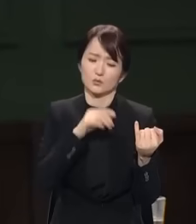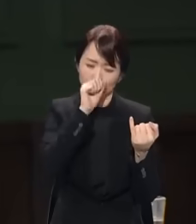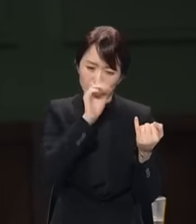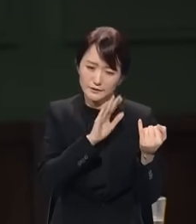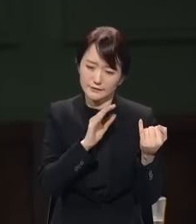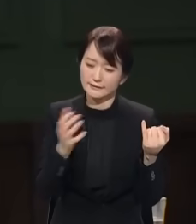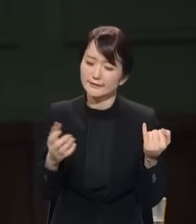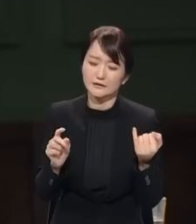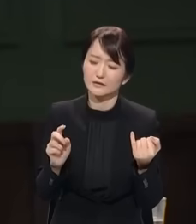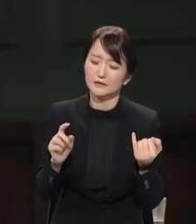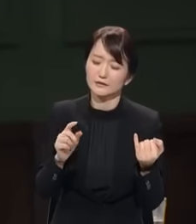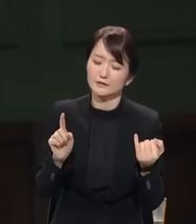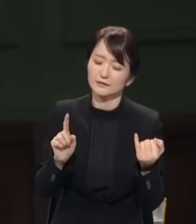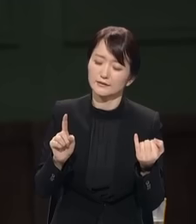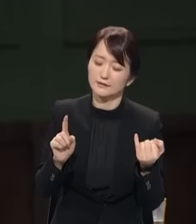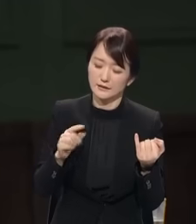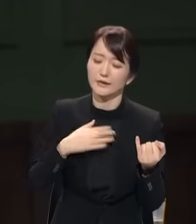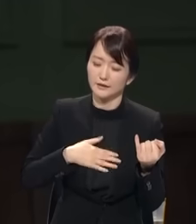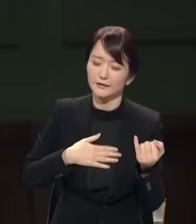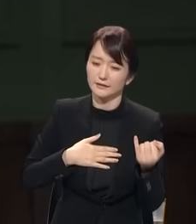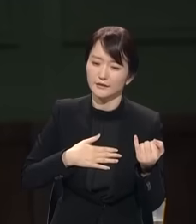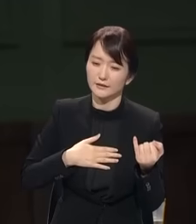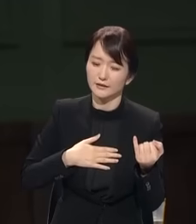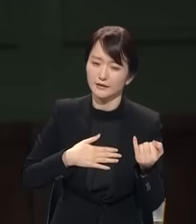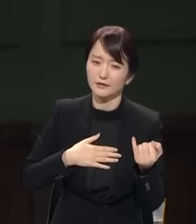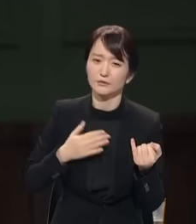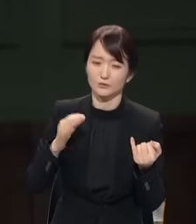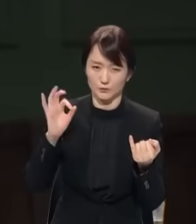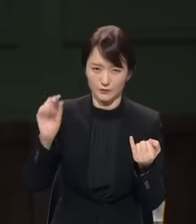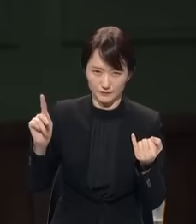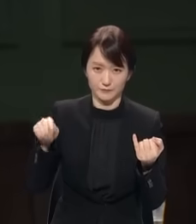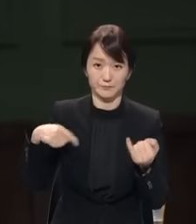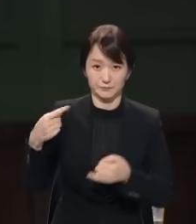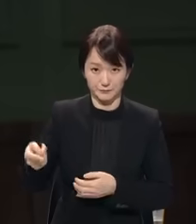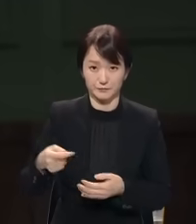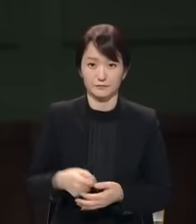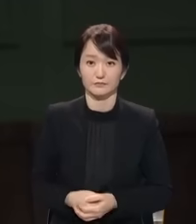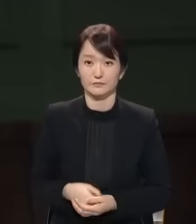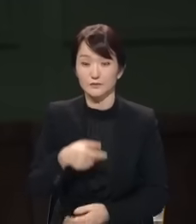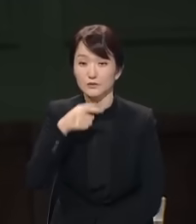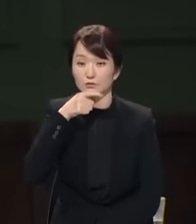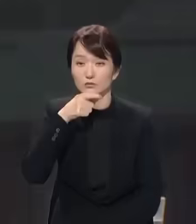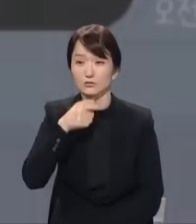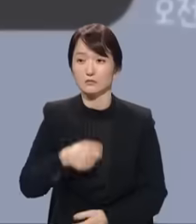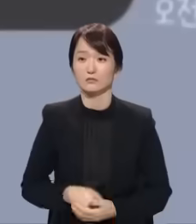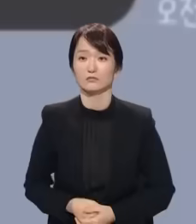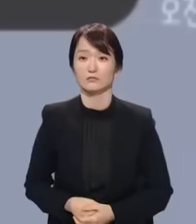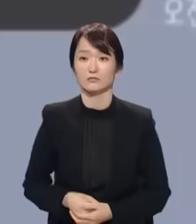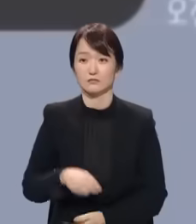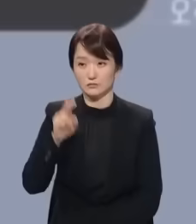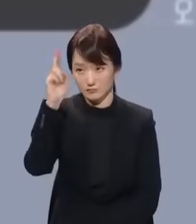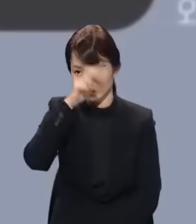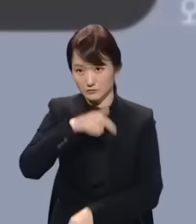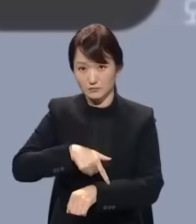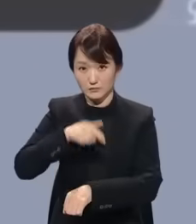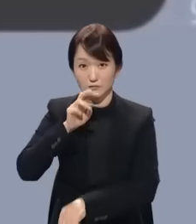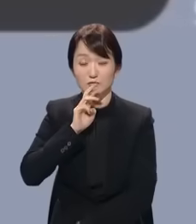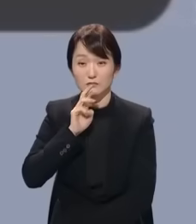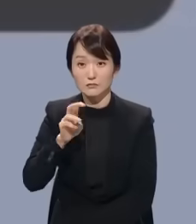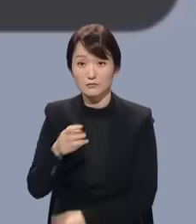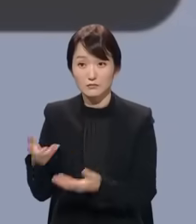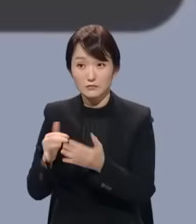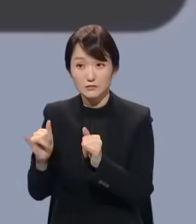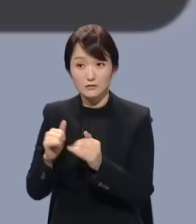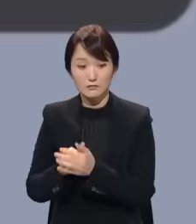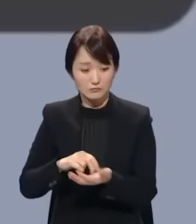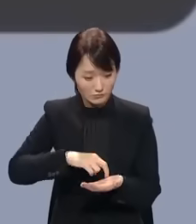어쩌나 싶어가지고 알겠다, 이렇게 편의를 봐줬습니다. 그런데 다음 날, 이날은 수요일이었는데 아침 6시 반에요, 직원이 또